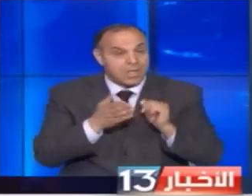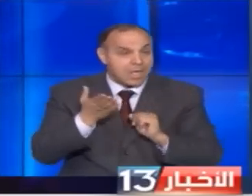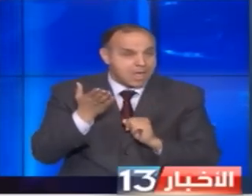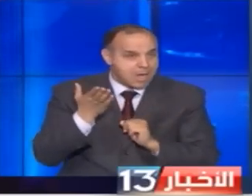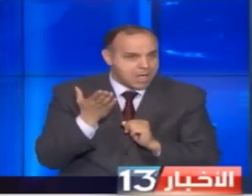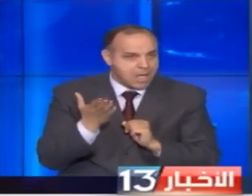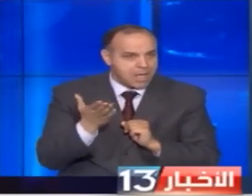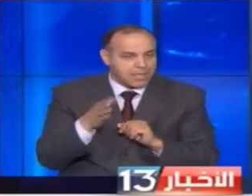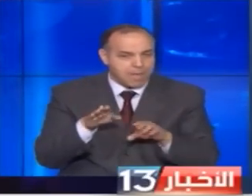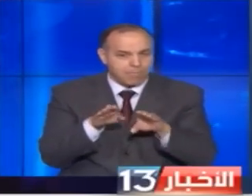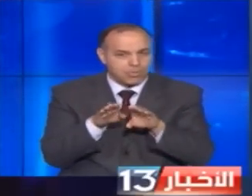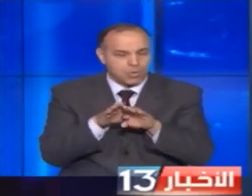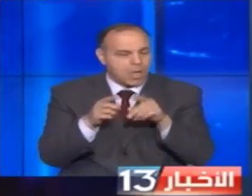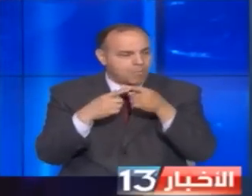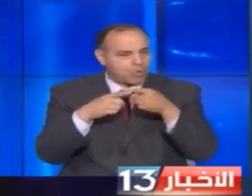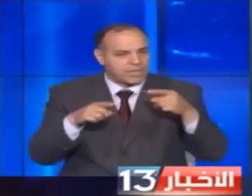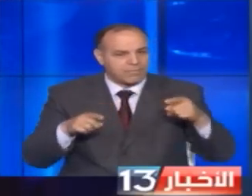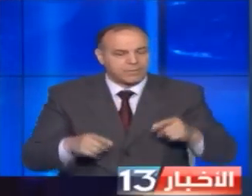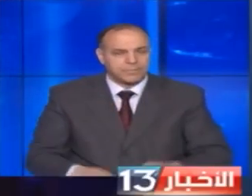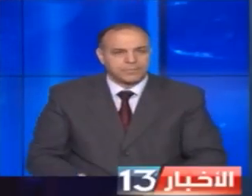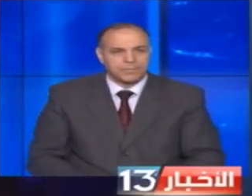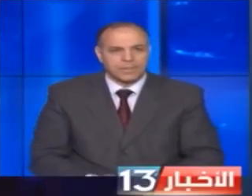والمستويات المختلفه